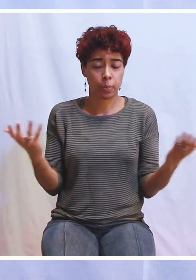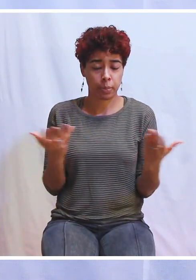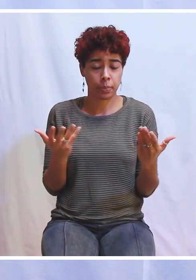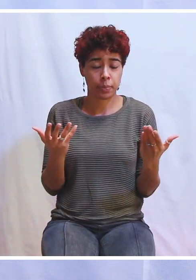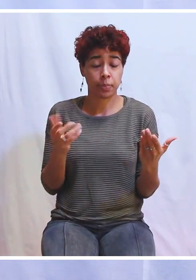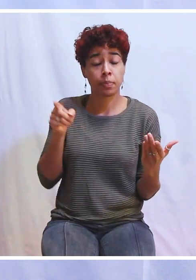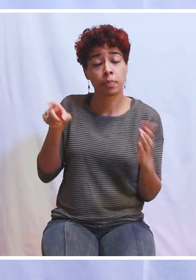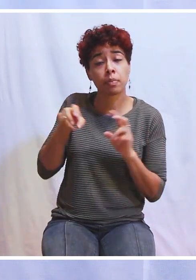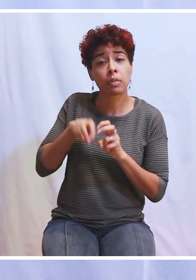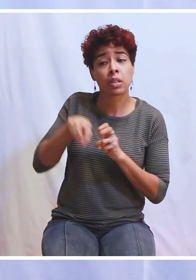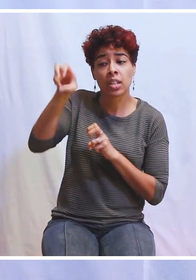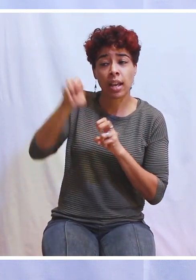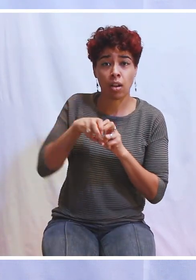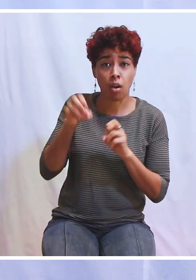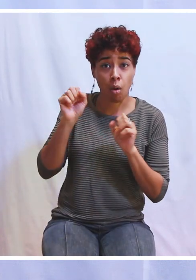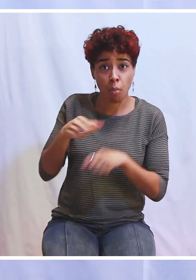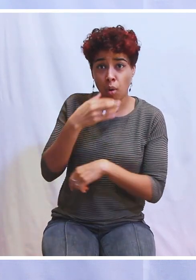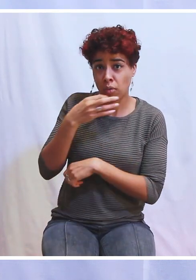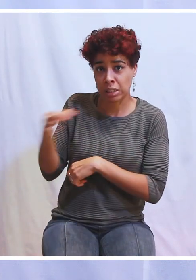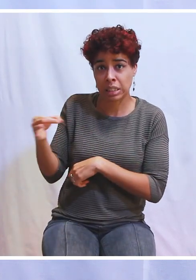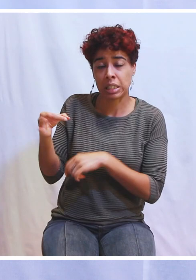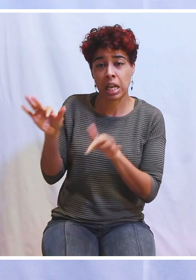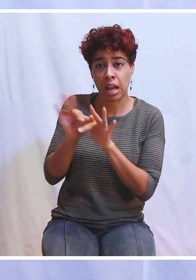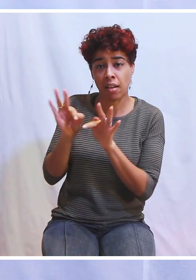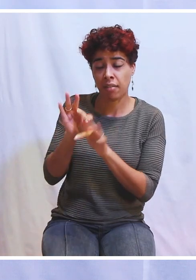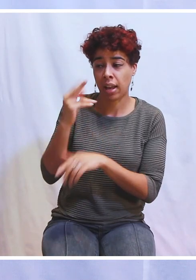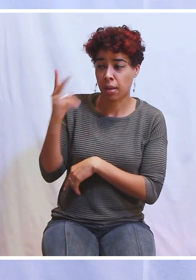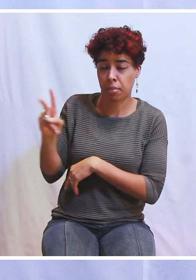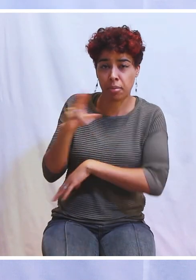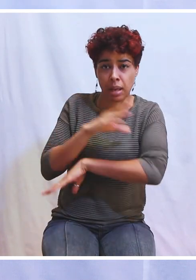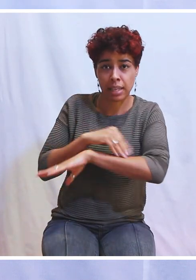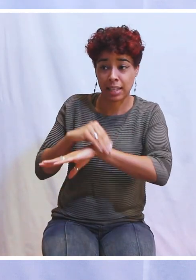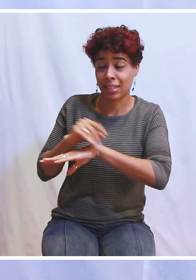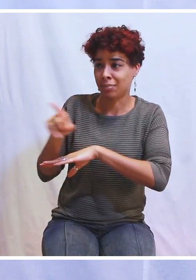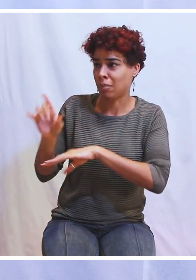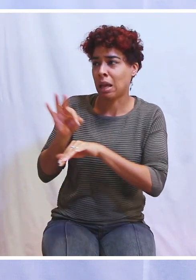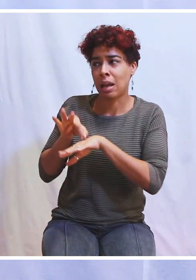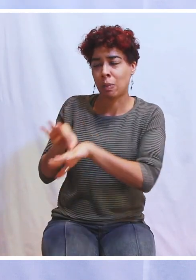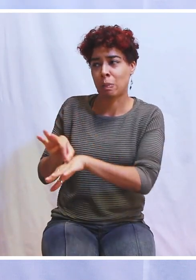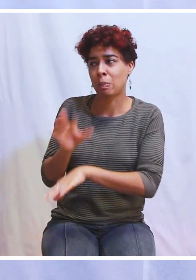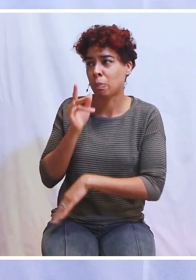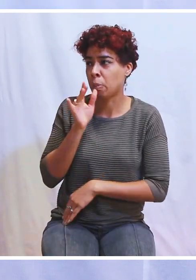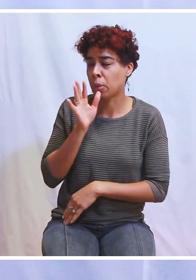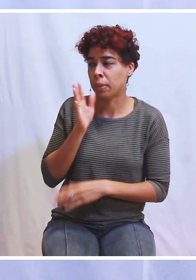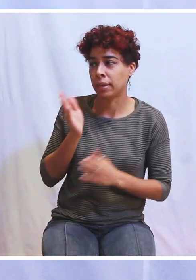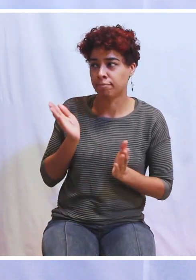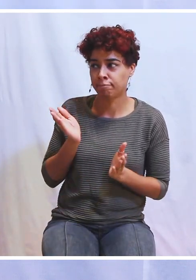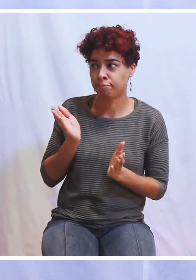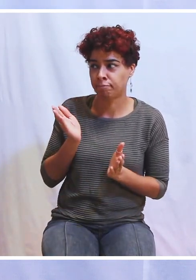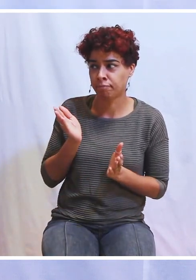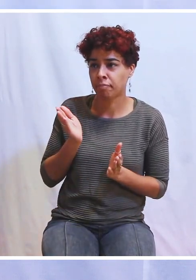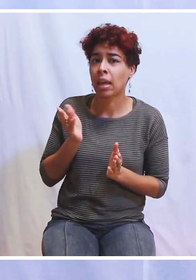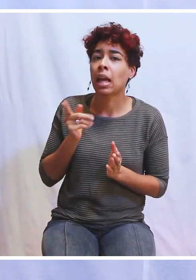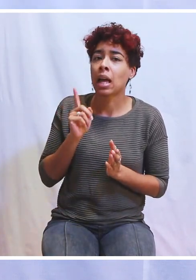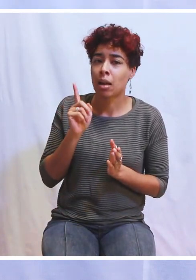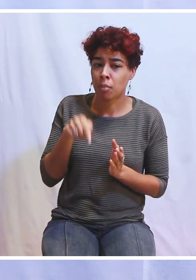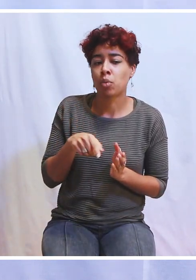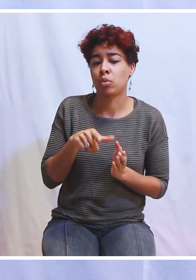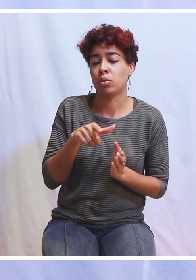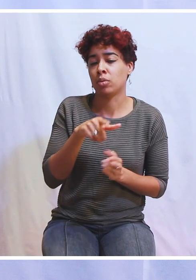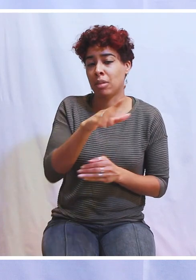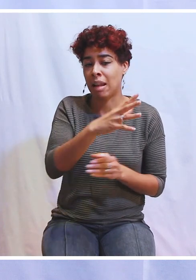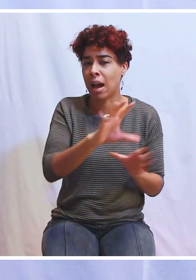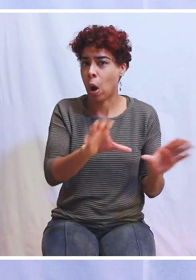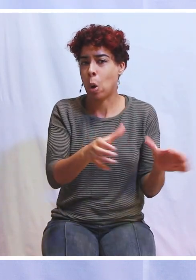est capable de dire à Ésaü, son frère, « Non, je ne vais pas t'accompagner et je vais plutôt aller à la vitesse